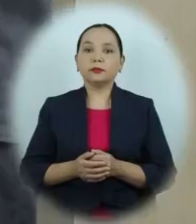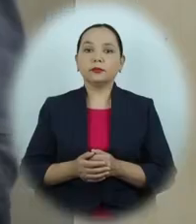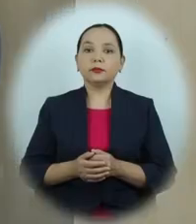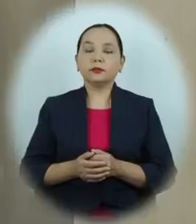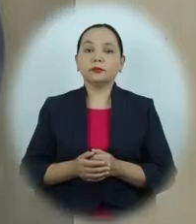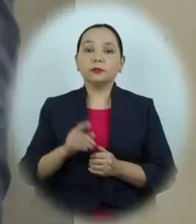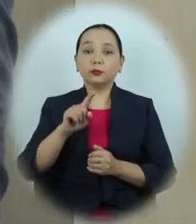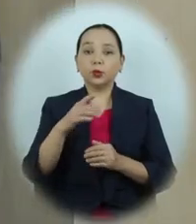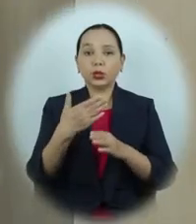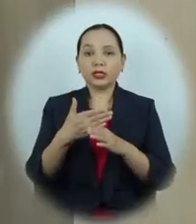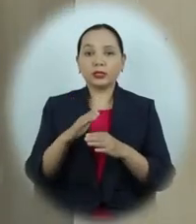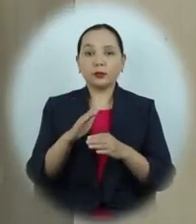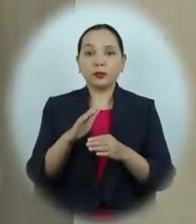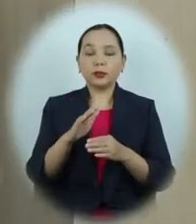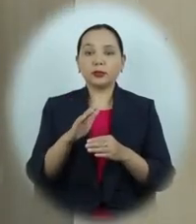Mana bu qismimizni